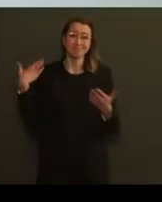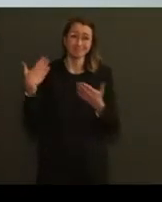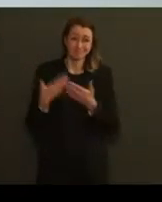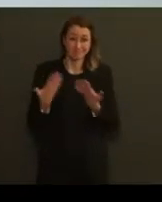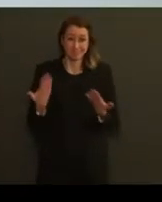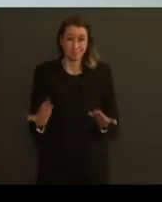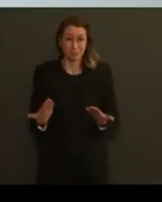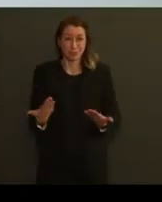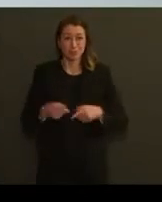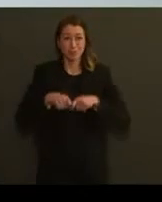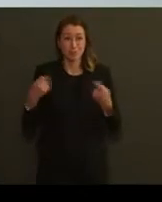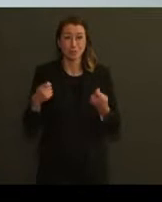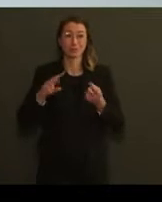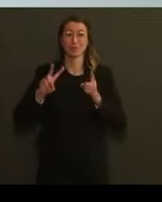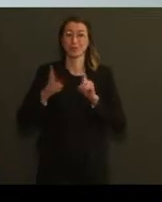ce jour.